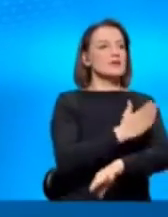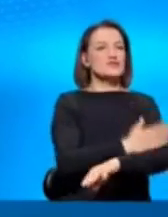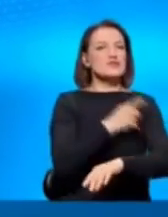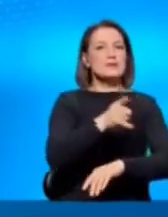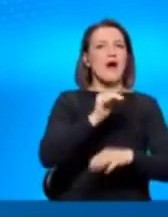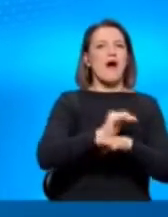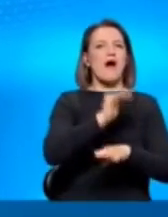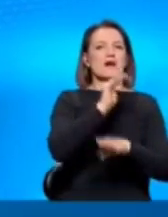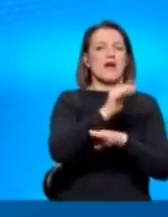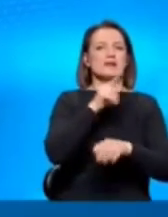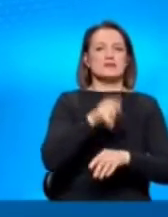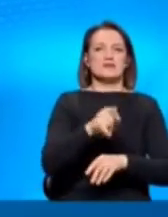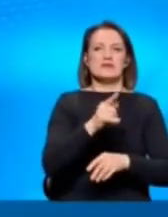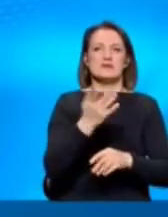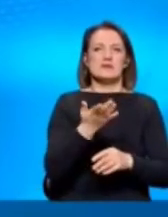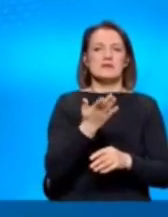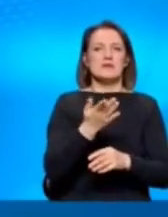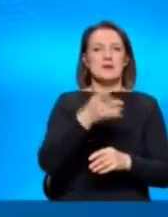ya